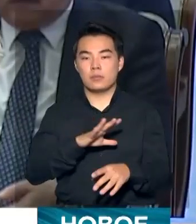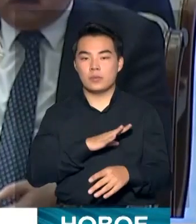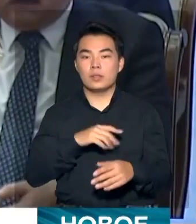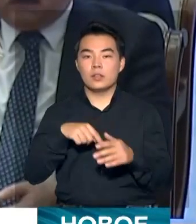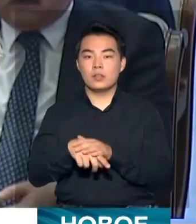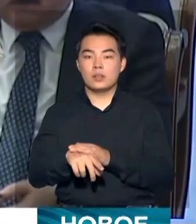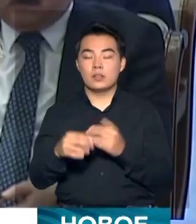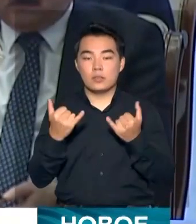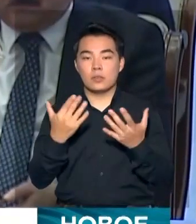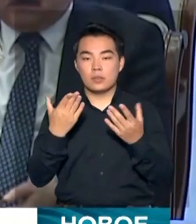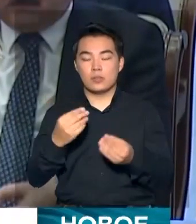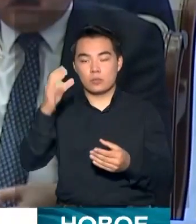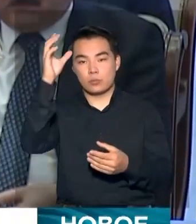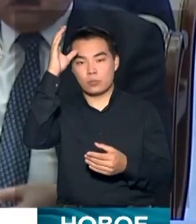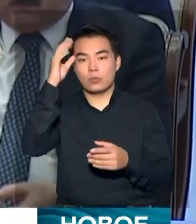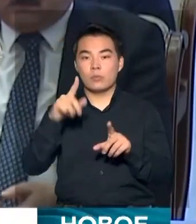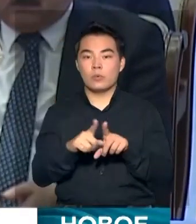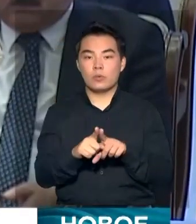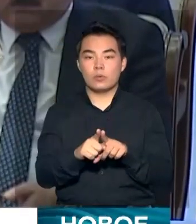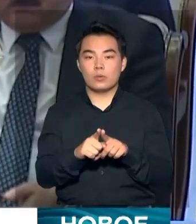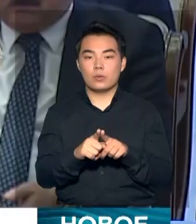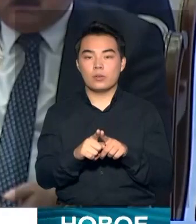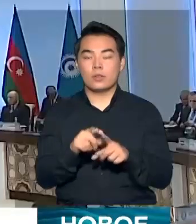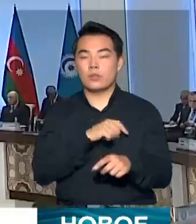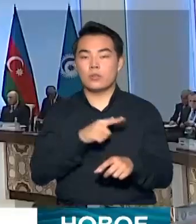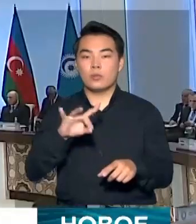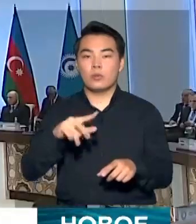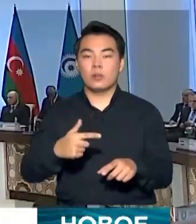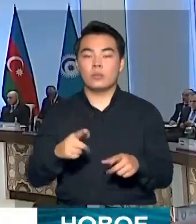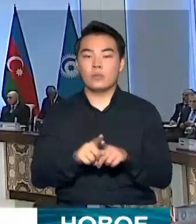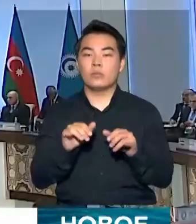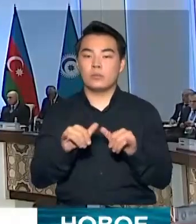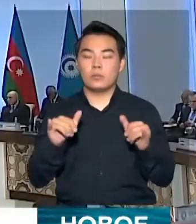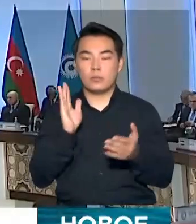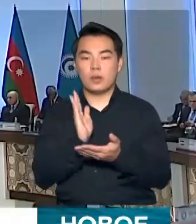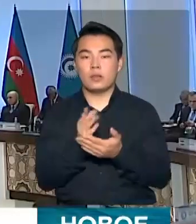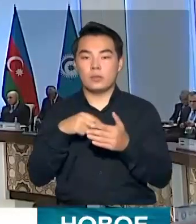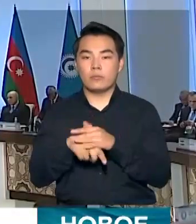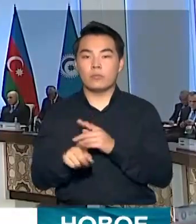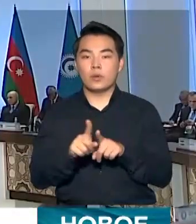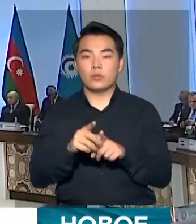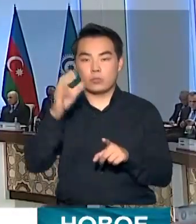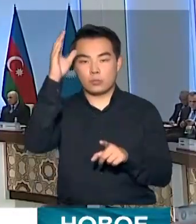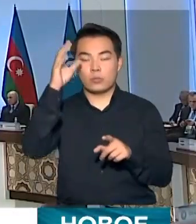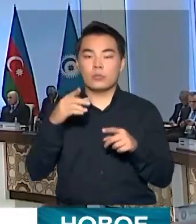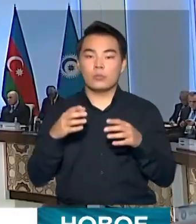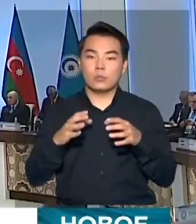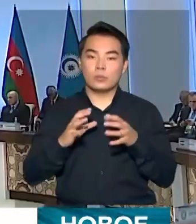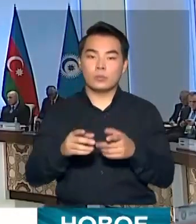түркі мемлекеттері ұйымның халықаралық рөлі артып келеді. Біз түркі әлемінің ата жұрты